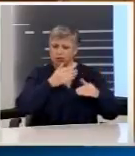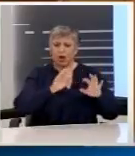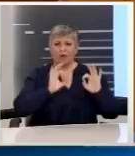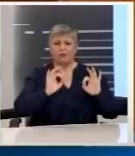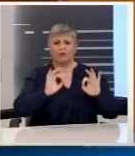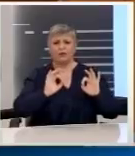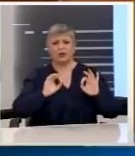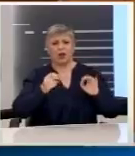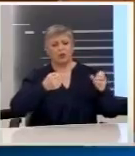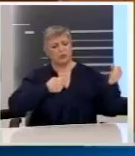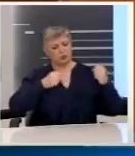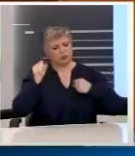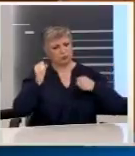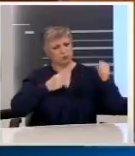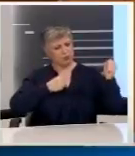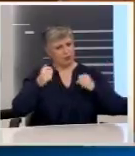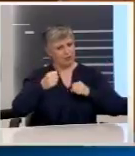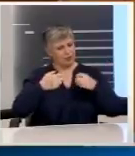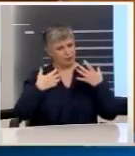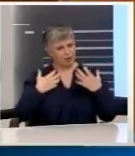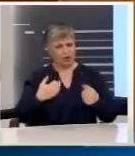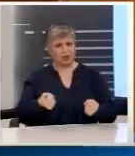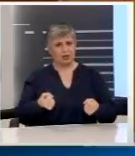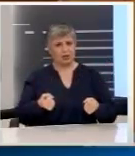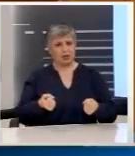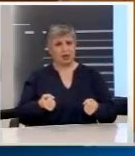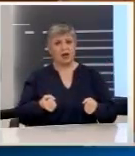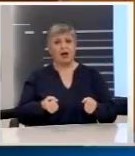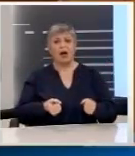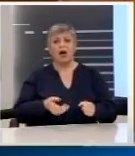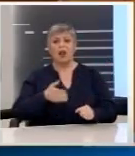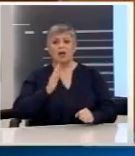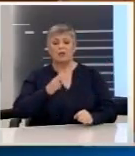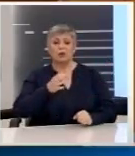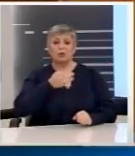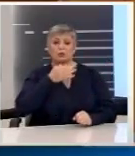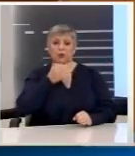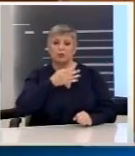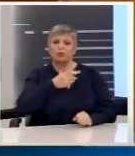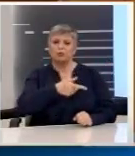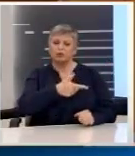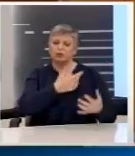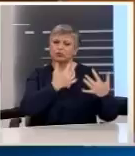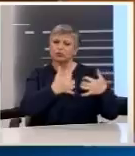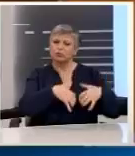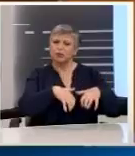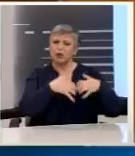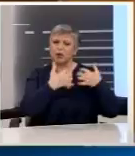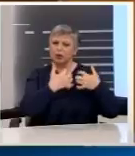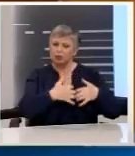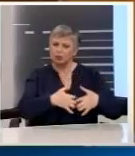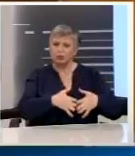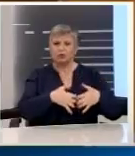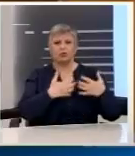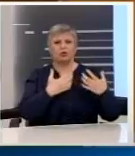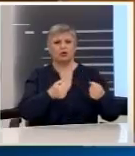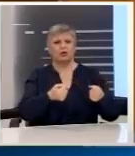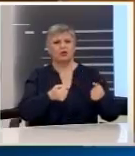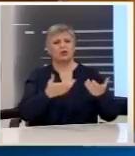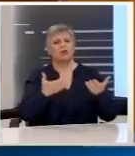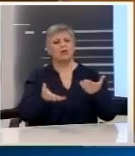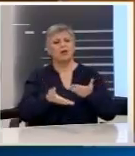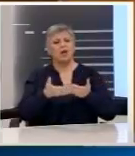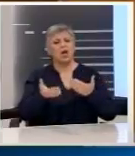είχαμε, δεν μπορούσε κανείς παρά να παραδεχθεί ότι λειτουργούσε με όρους εξυπηρέτησης του